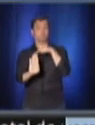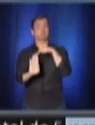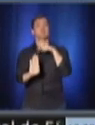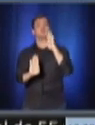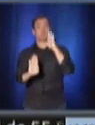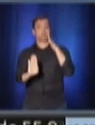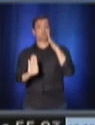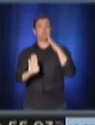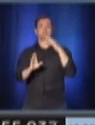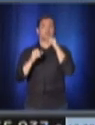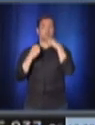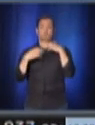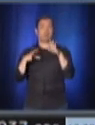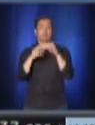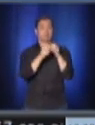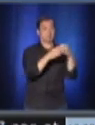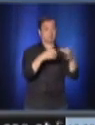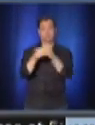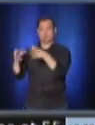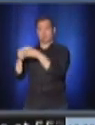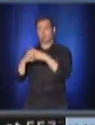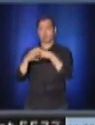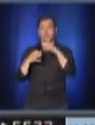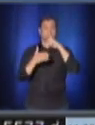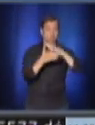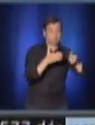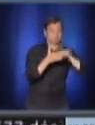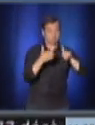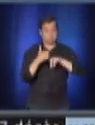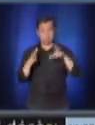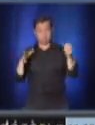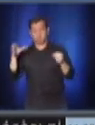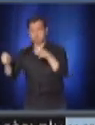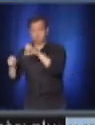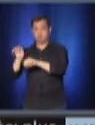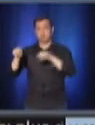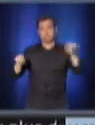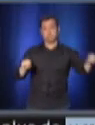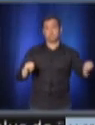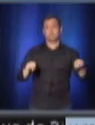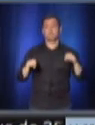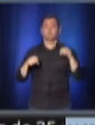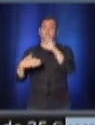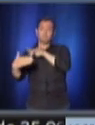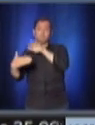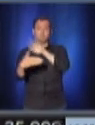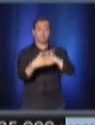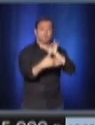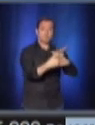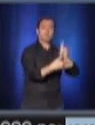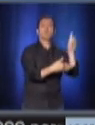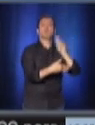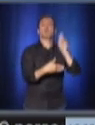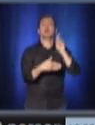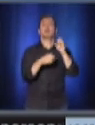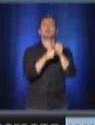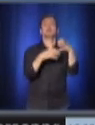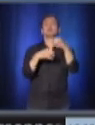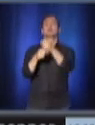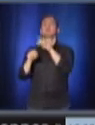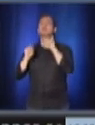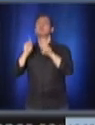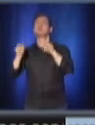Où sont les risques? Est-ce que c'est dans les lieux de travail? Dans les abattoirs, par exemple? Il faut que